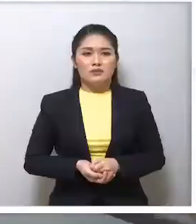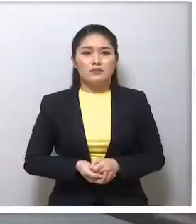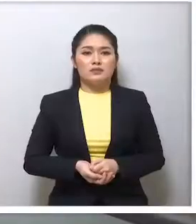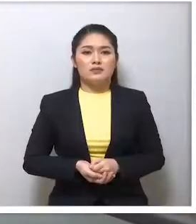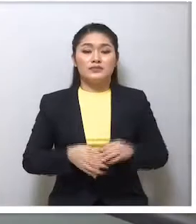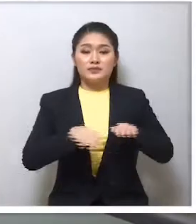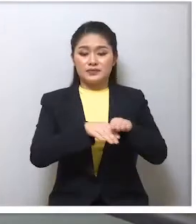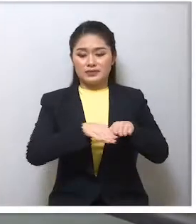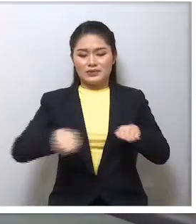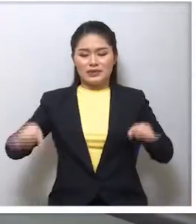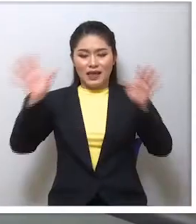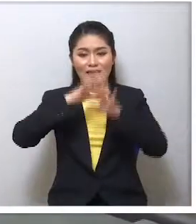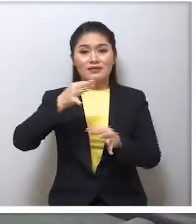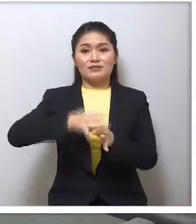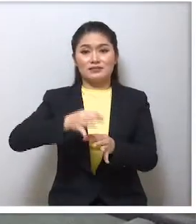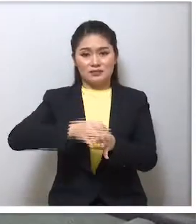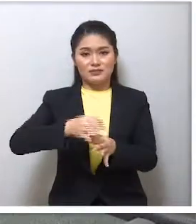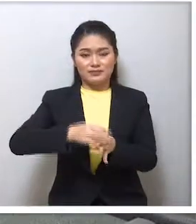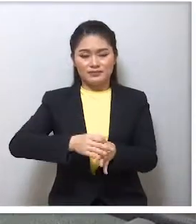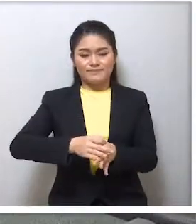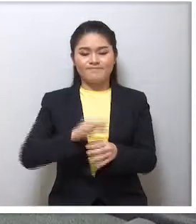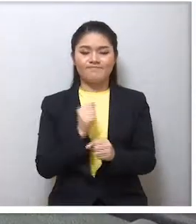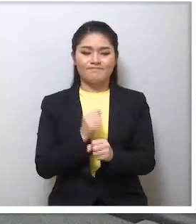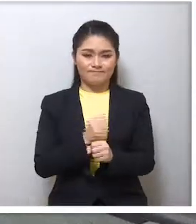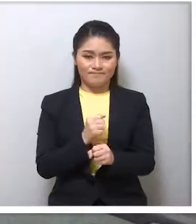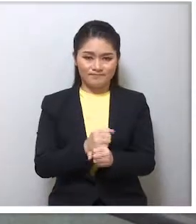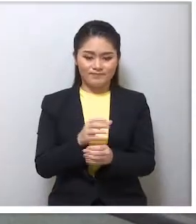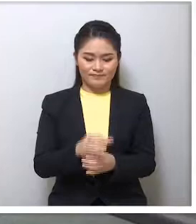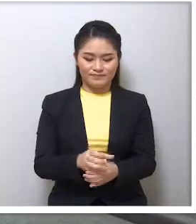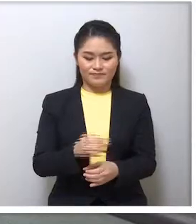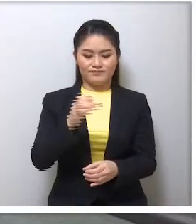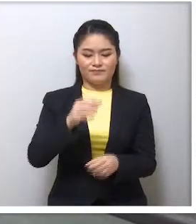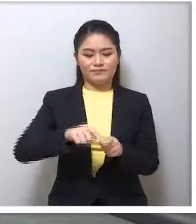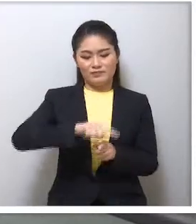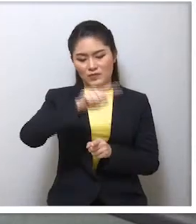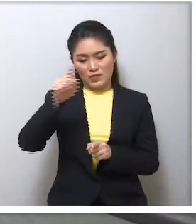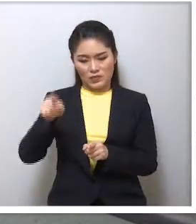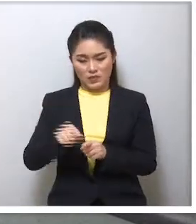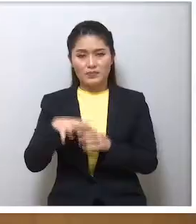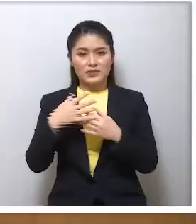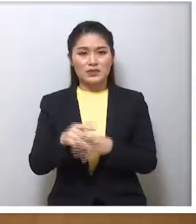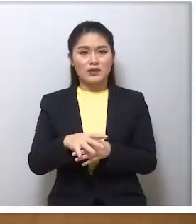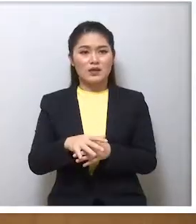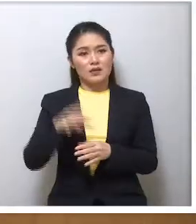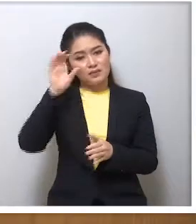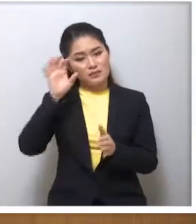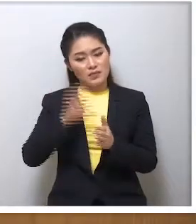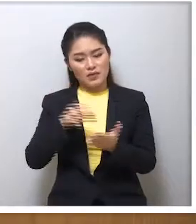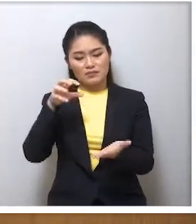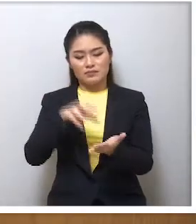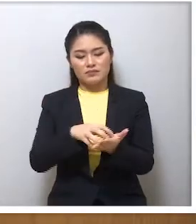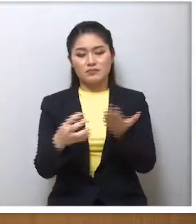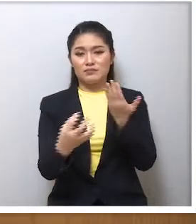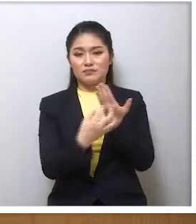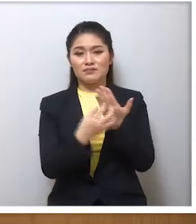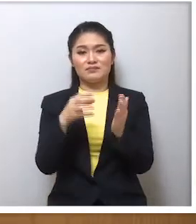ตัวฐานที่เป็นเหมือนเหรียญนะครับสร้างเป็นทรงกลมขึ้นมาจากนั้นเอารูปไปแปะนะครับแปะทั้งสองข้